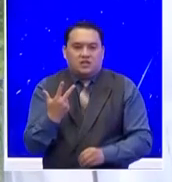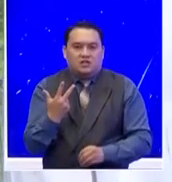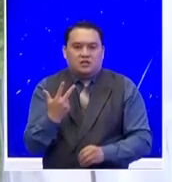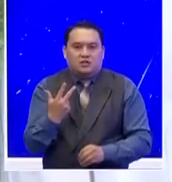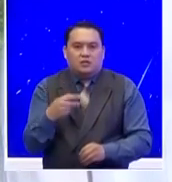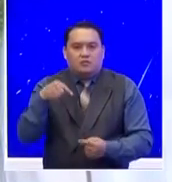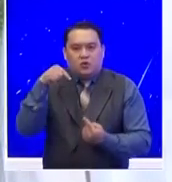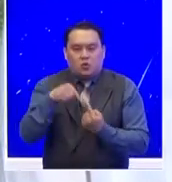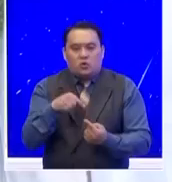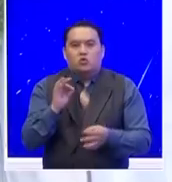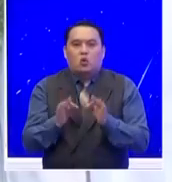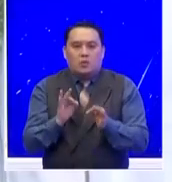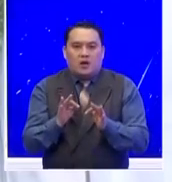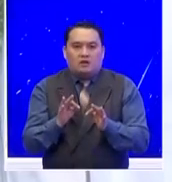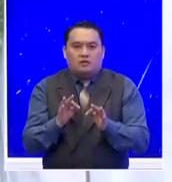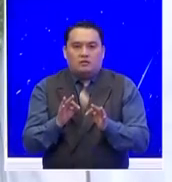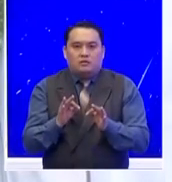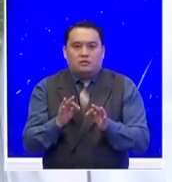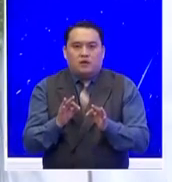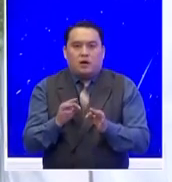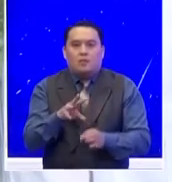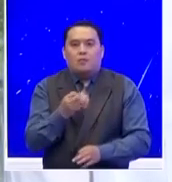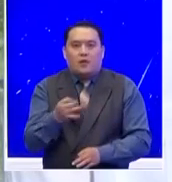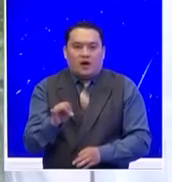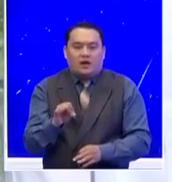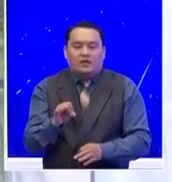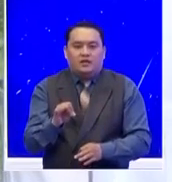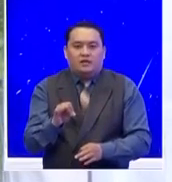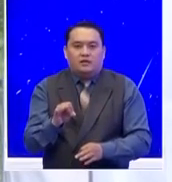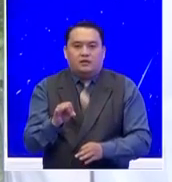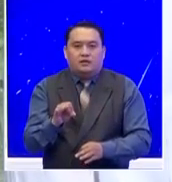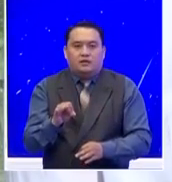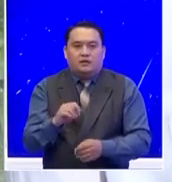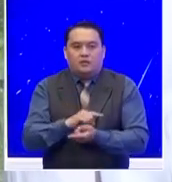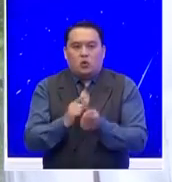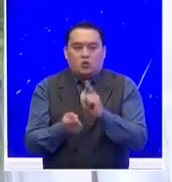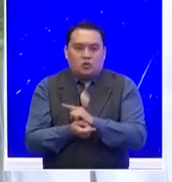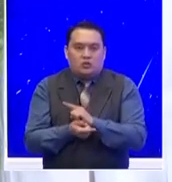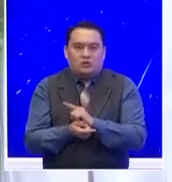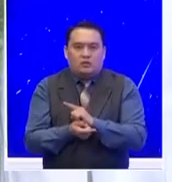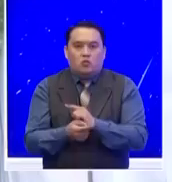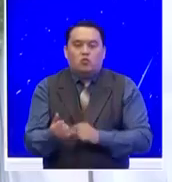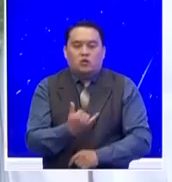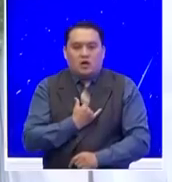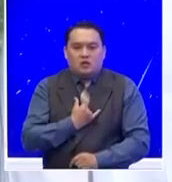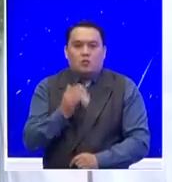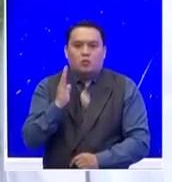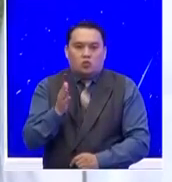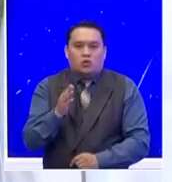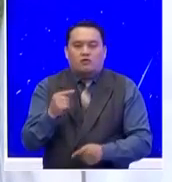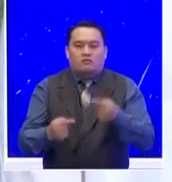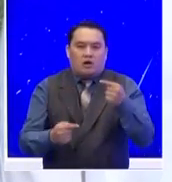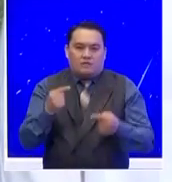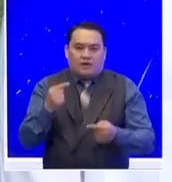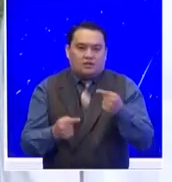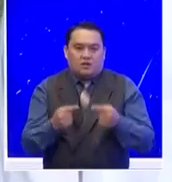своей климатической норме. В мае нас ожидают перепады температур. Столбик термометра у нас будет колебаться